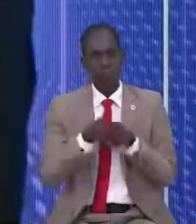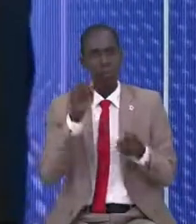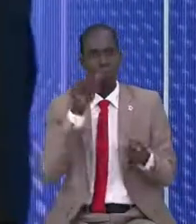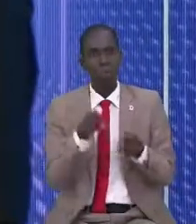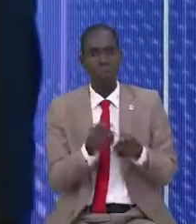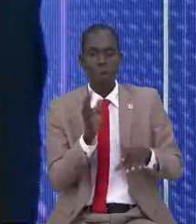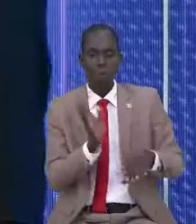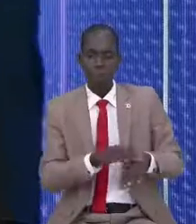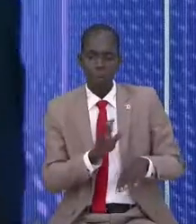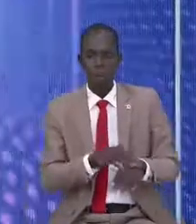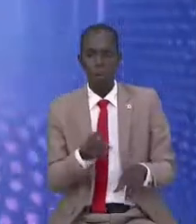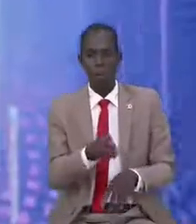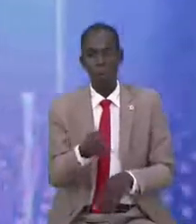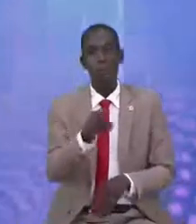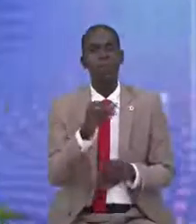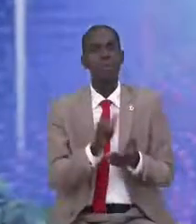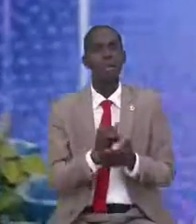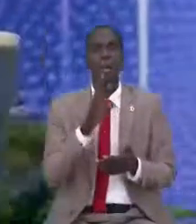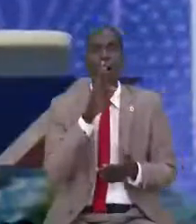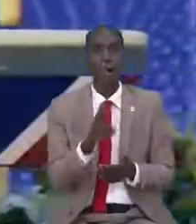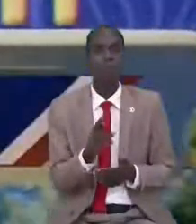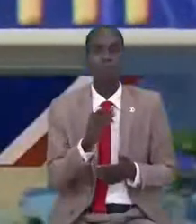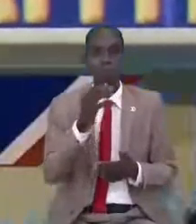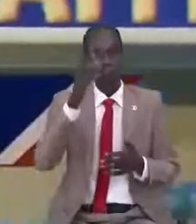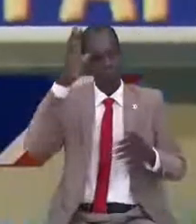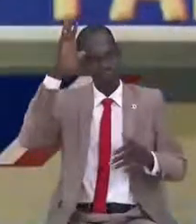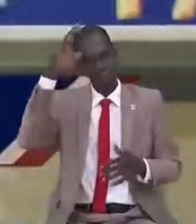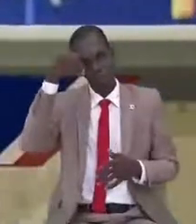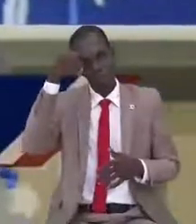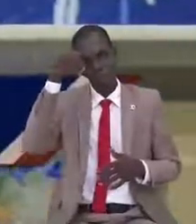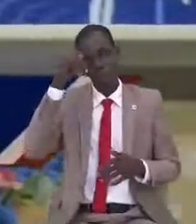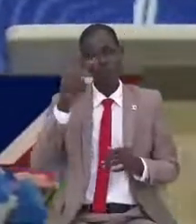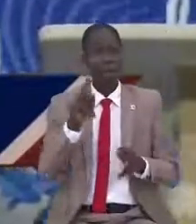frères. Avertissez ceux qui vivent dans le désordre.